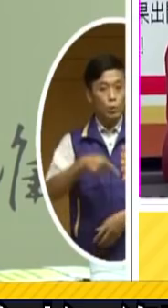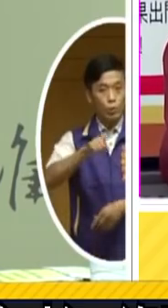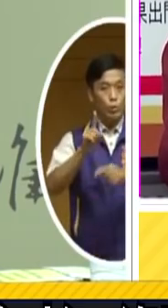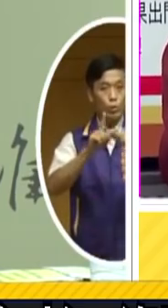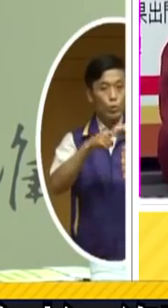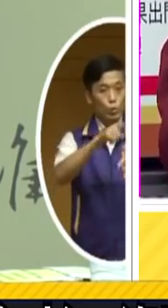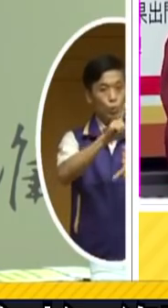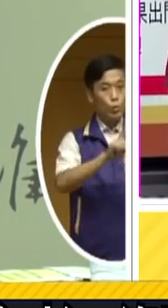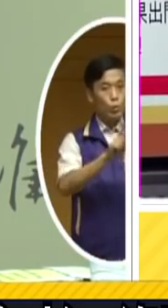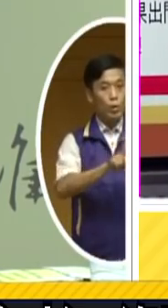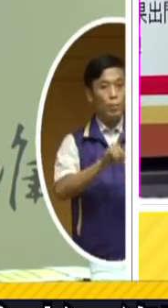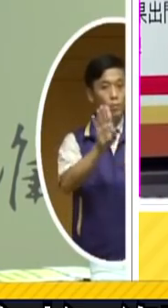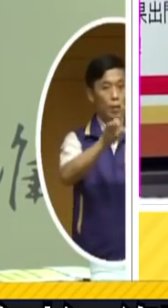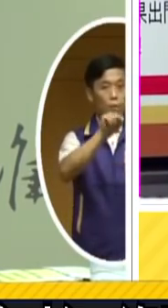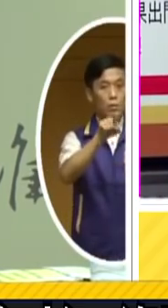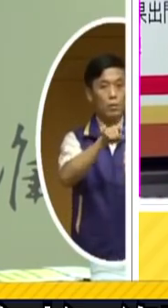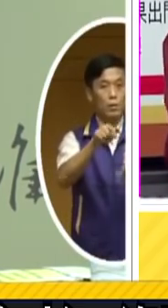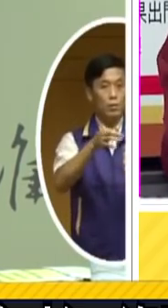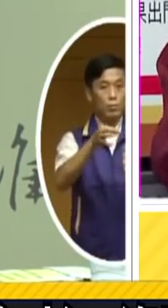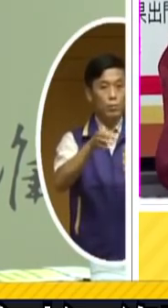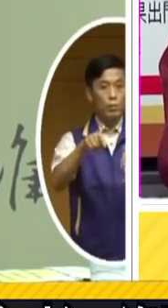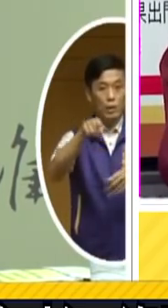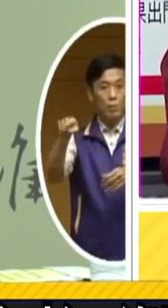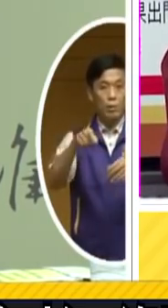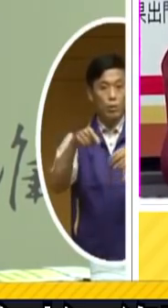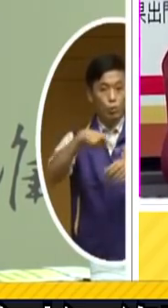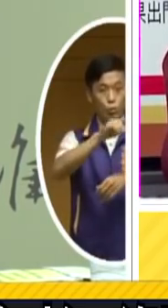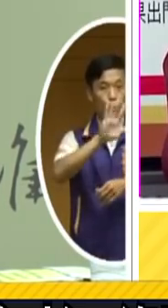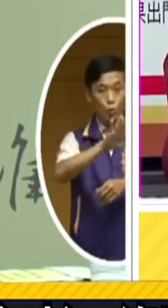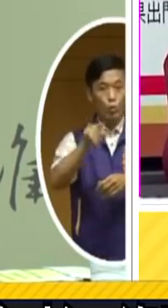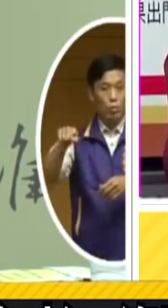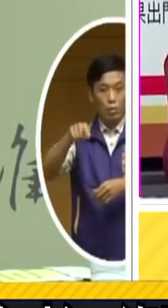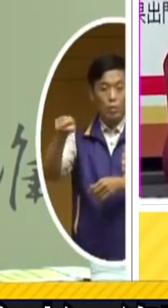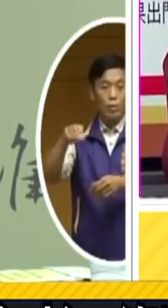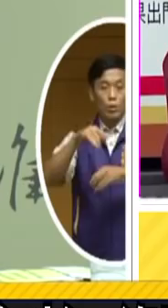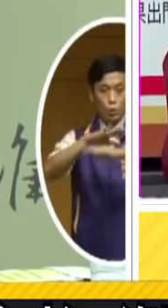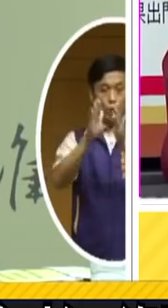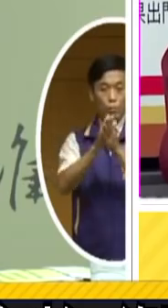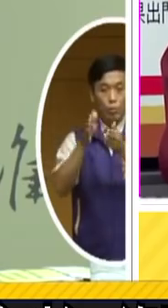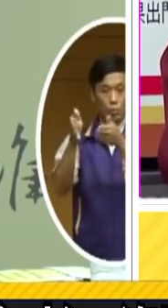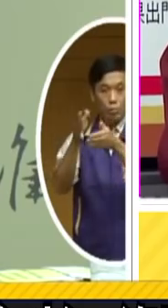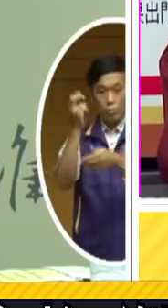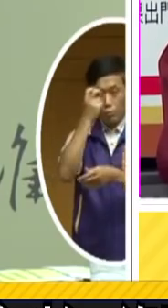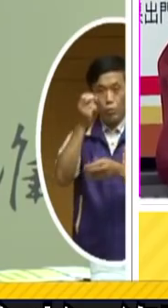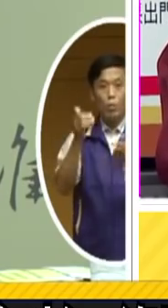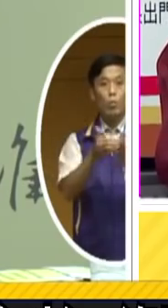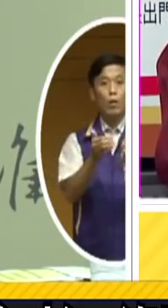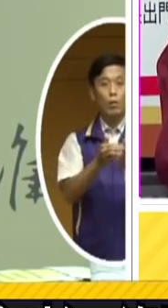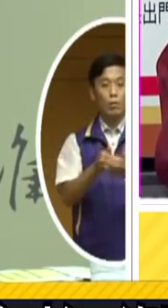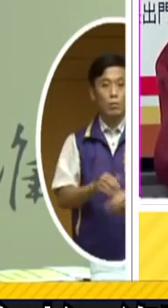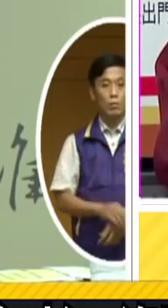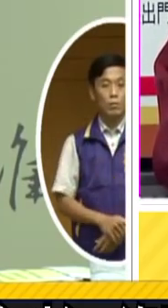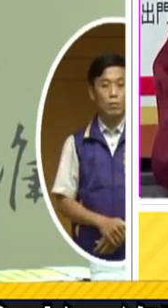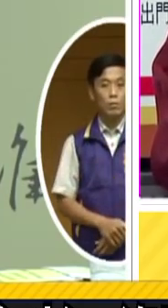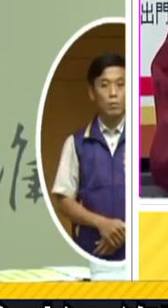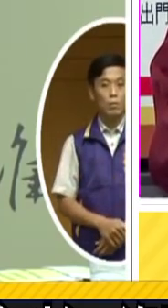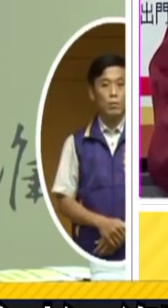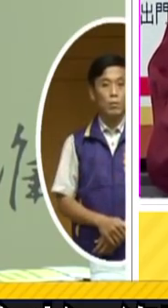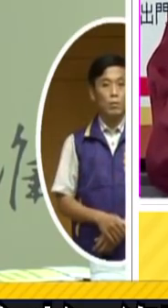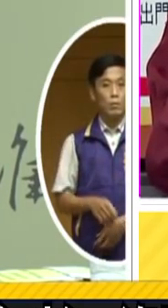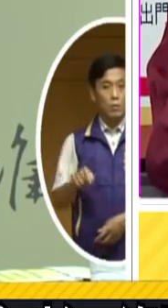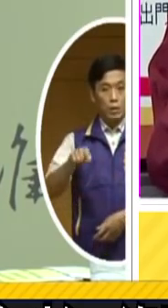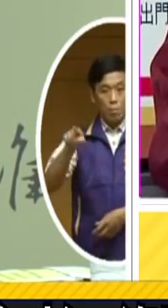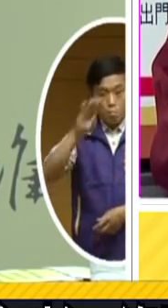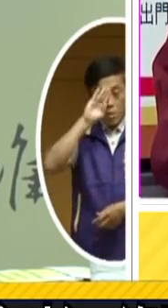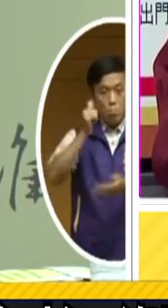息全部整理好，公开具名提告或是告发，要求指挥中心严肃的面对跟他们无